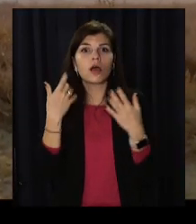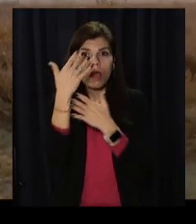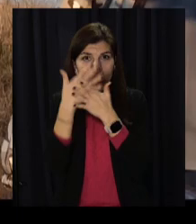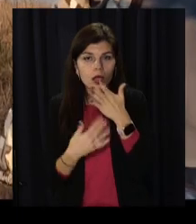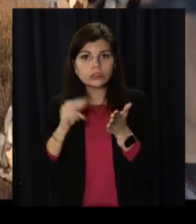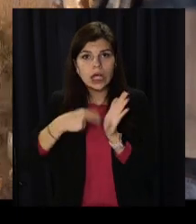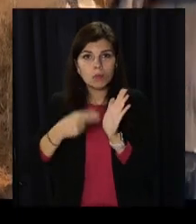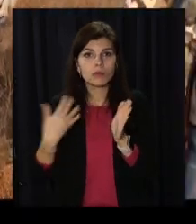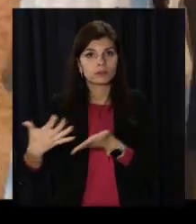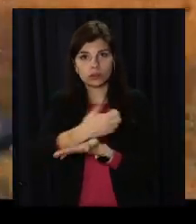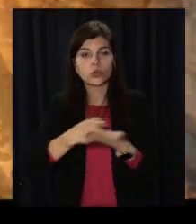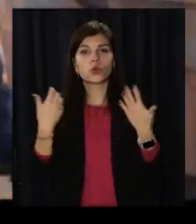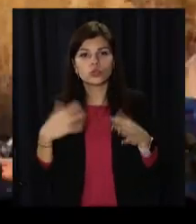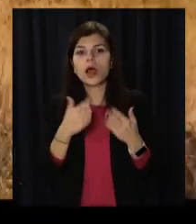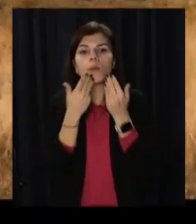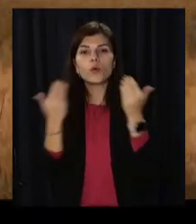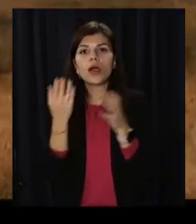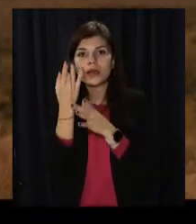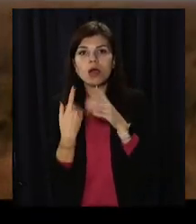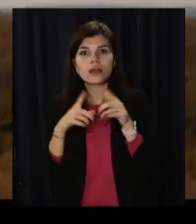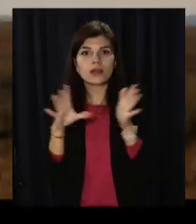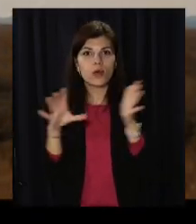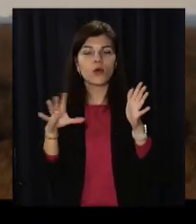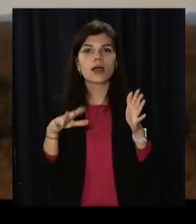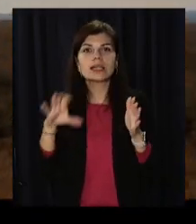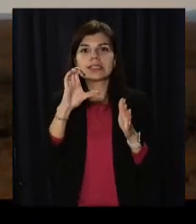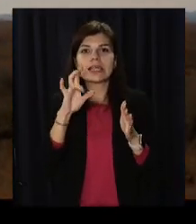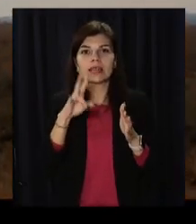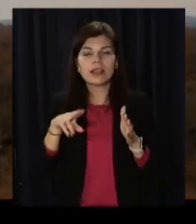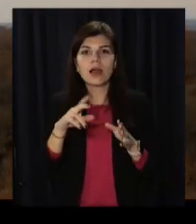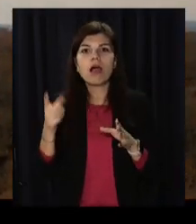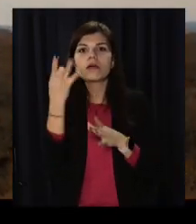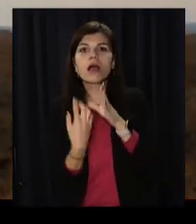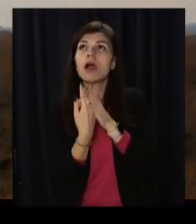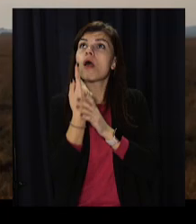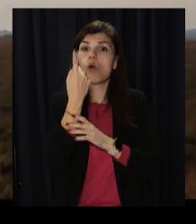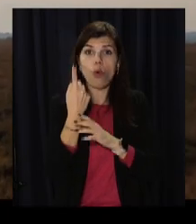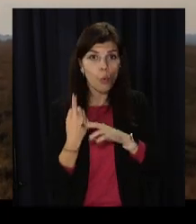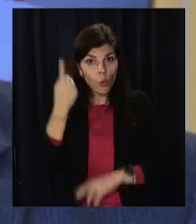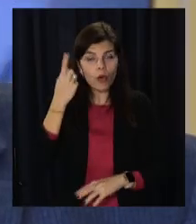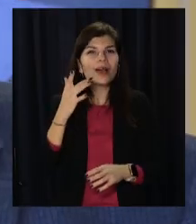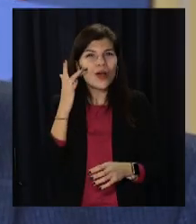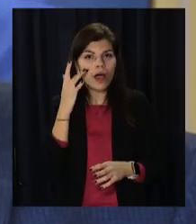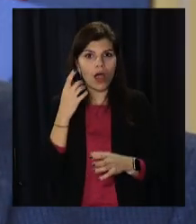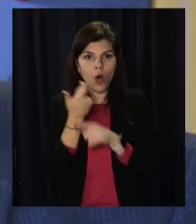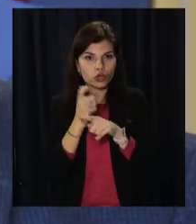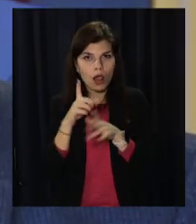Розробники говорять, їхній останній запуск нині рекорд серед країн СНД за висотою підйому надлегких ракет. На